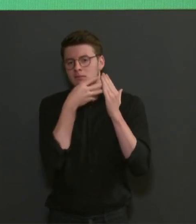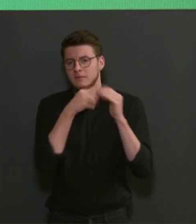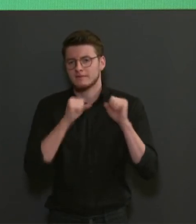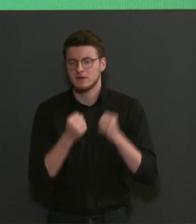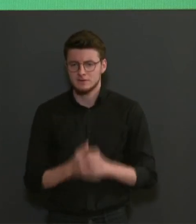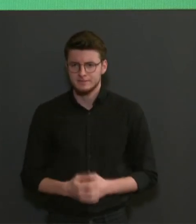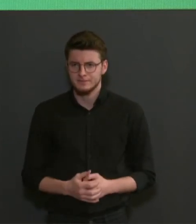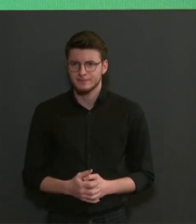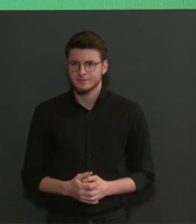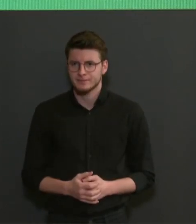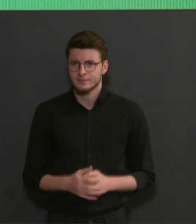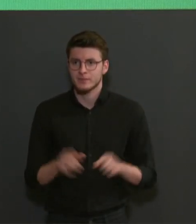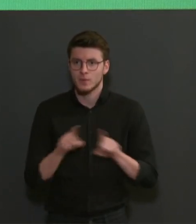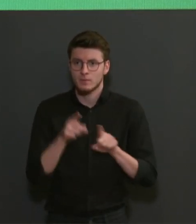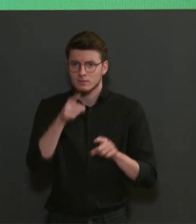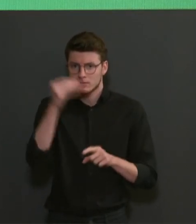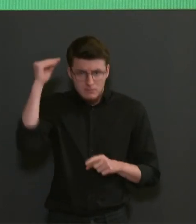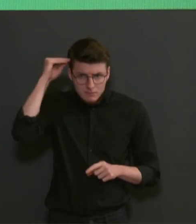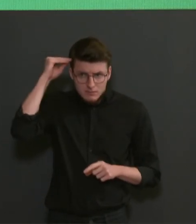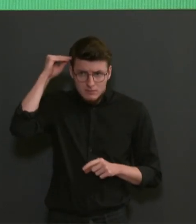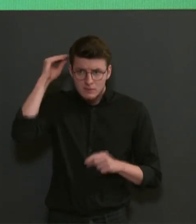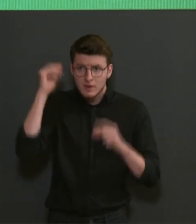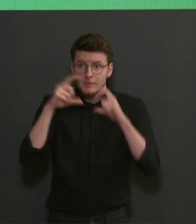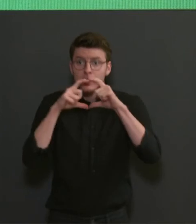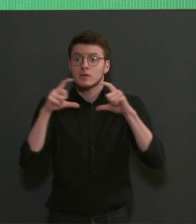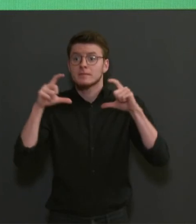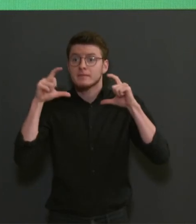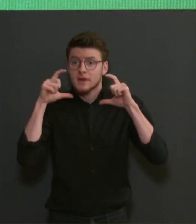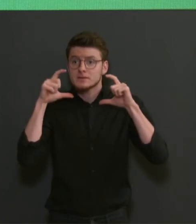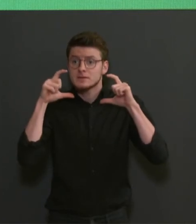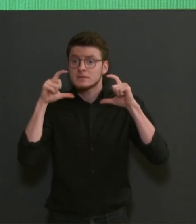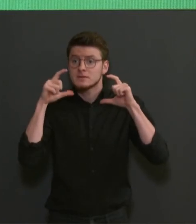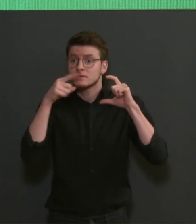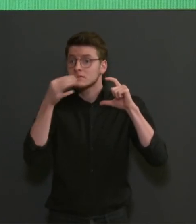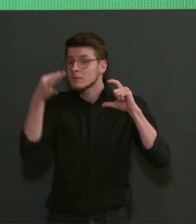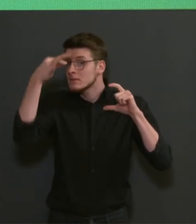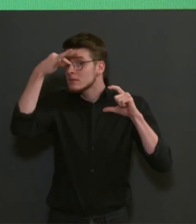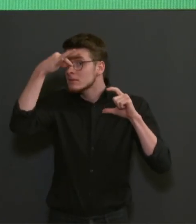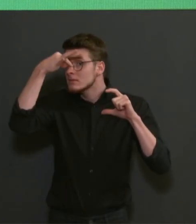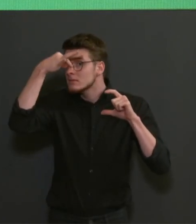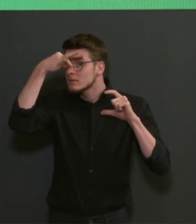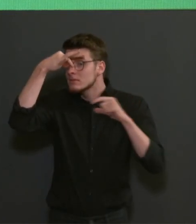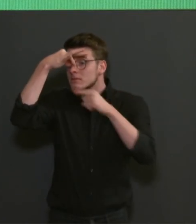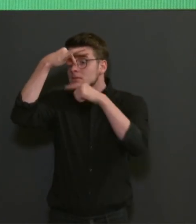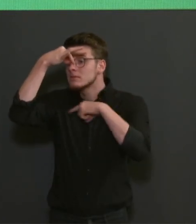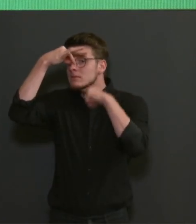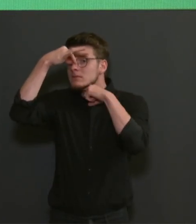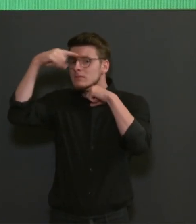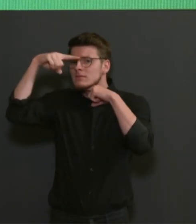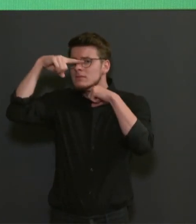eraan dat een mondmasker zowel mond als neus moet bedekken.